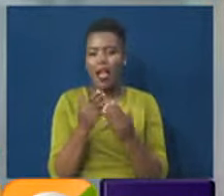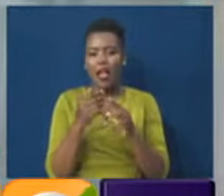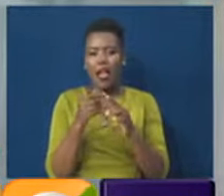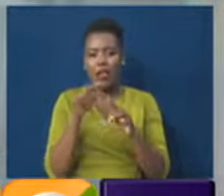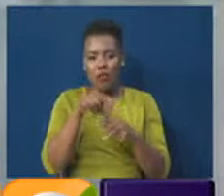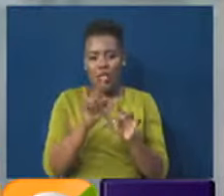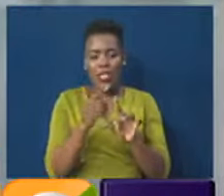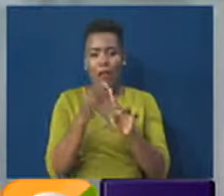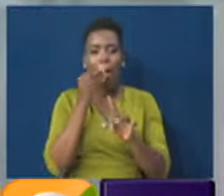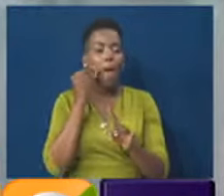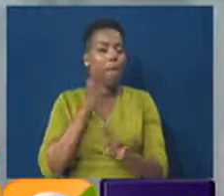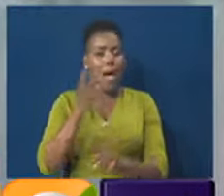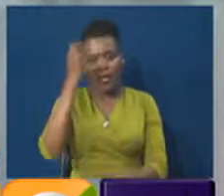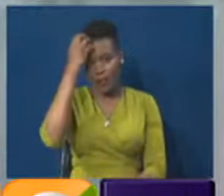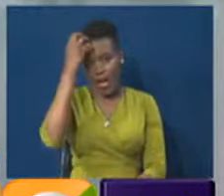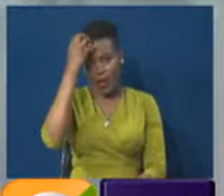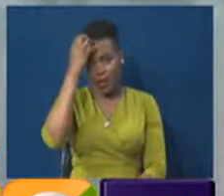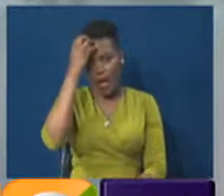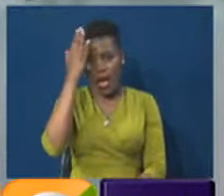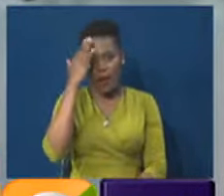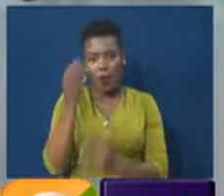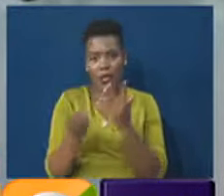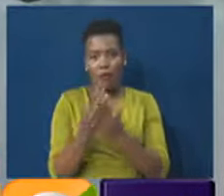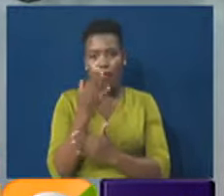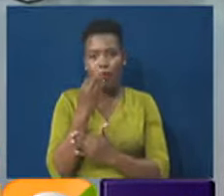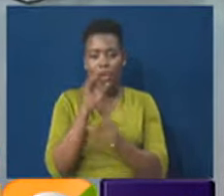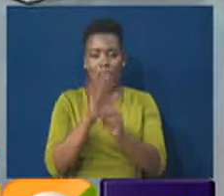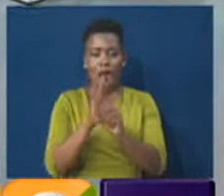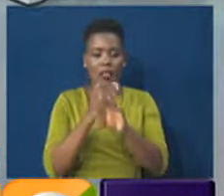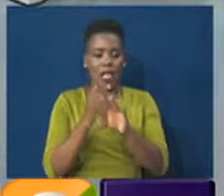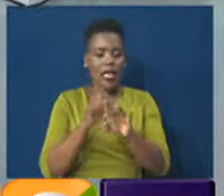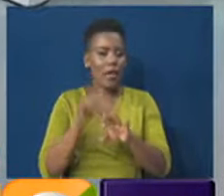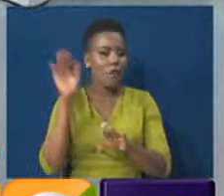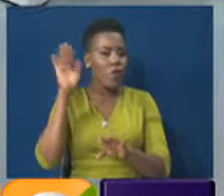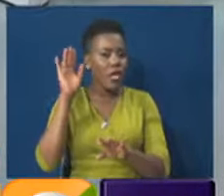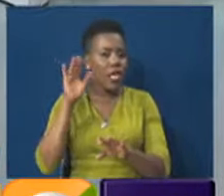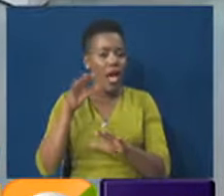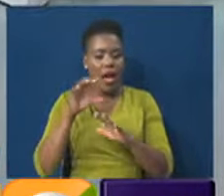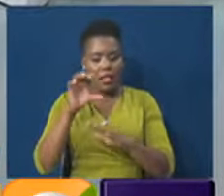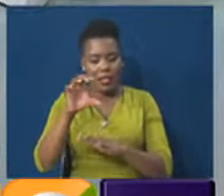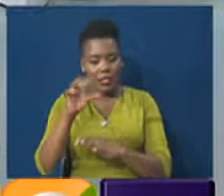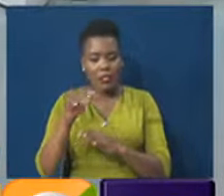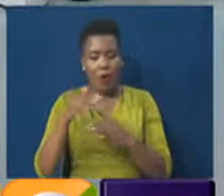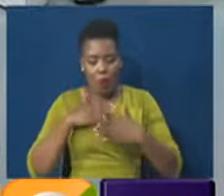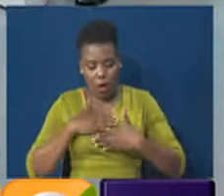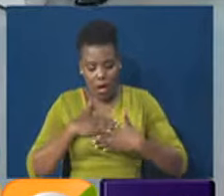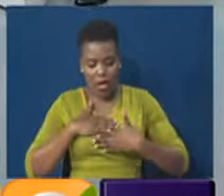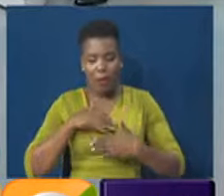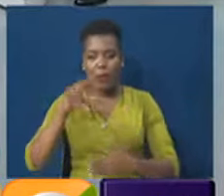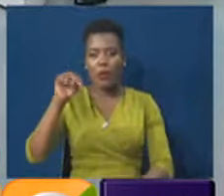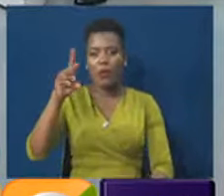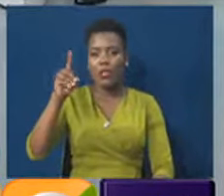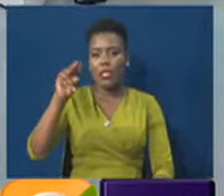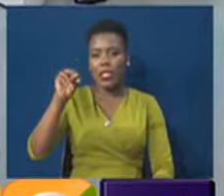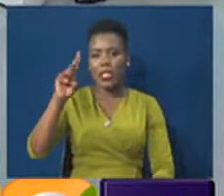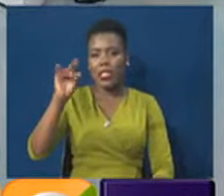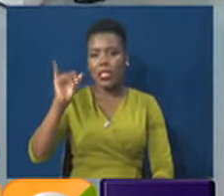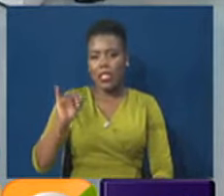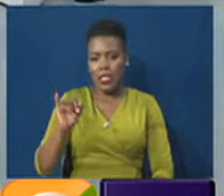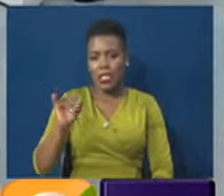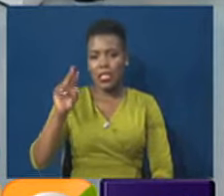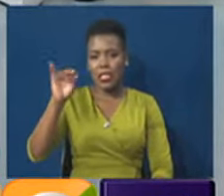Nzoia ambapo ni sehemu moja ya uzalishaji wa chakula. Unapomsikia Mheshimiwa Ndindi Nyoro na wengine wanapozungumzia magunia milioni 60 ambayo